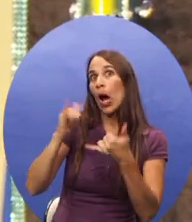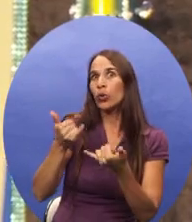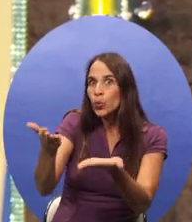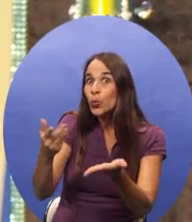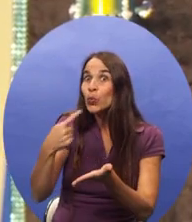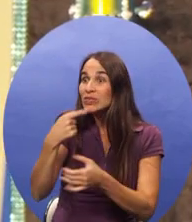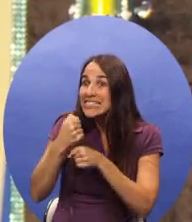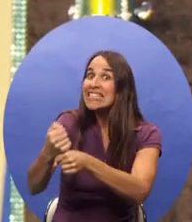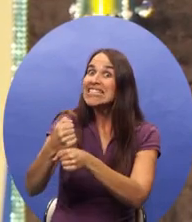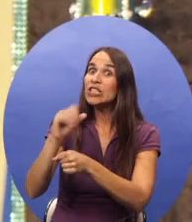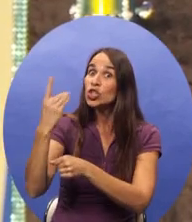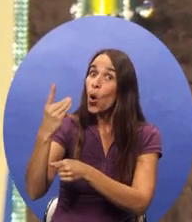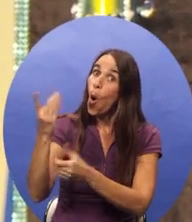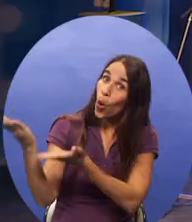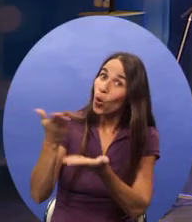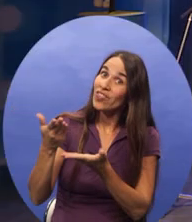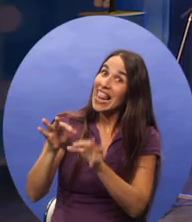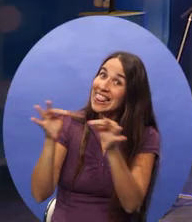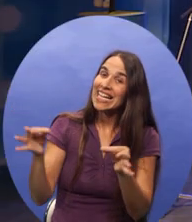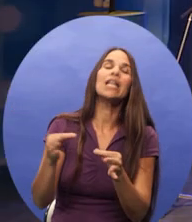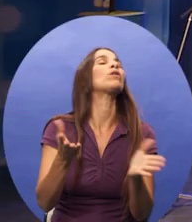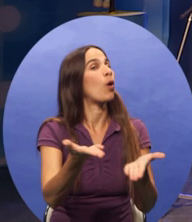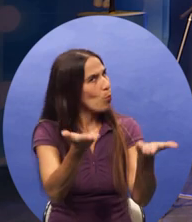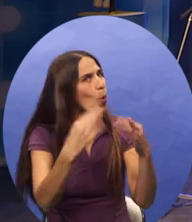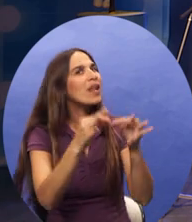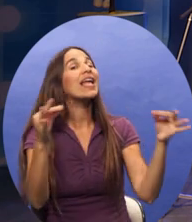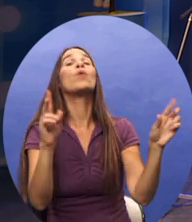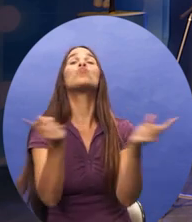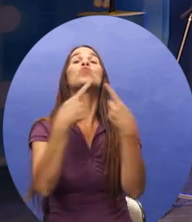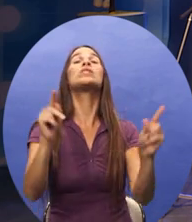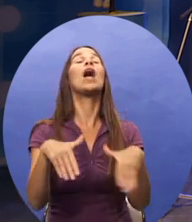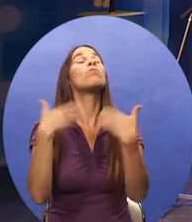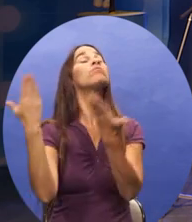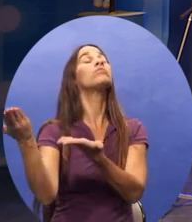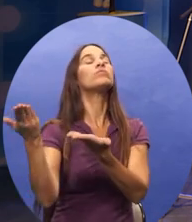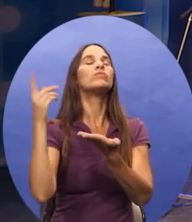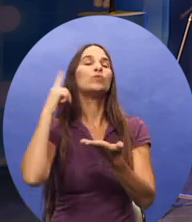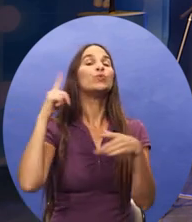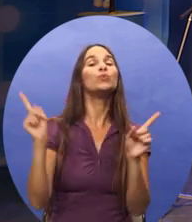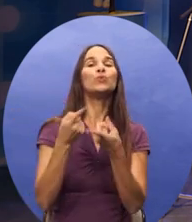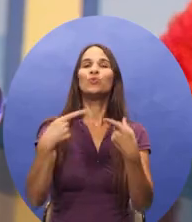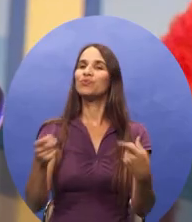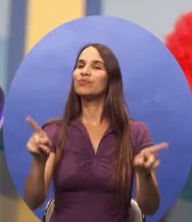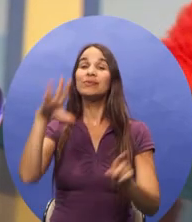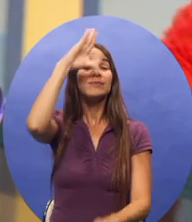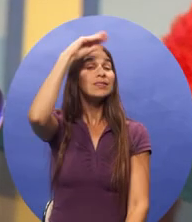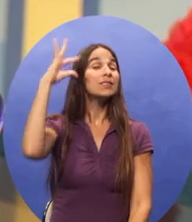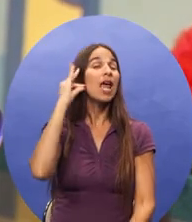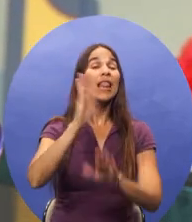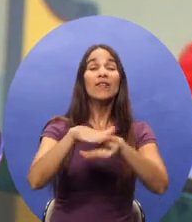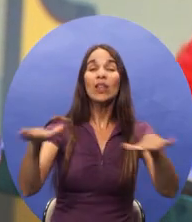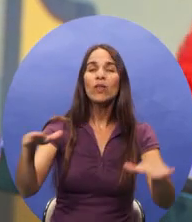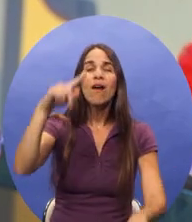נכון, יופי, אז תציג כבר את דרור ובוא נתחיל. בואו נתחיל. מוסיקה בבקשה. ילדים